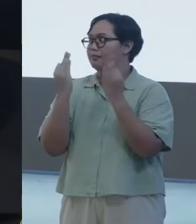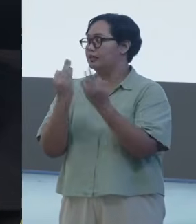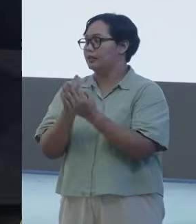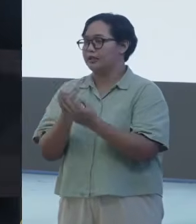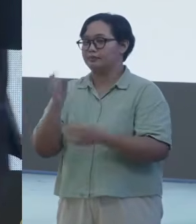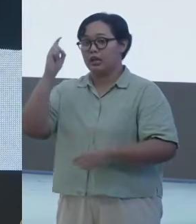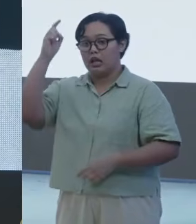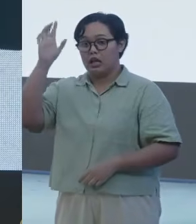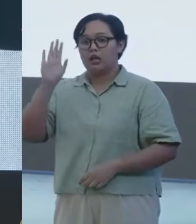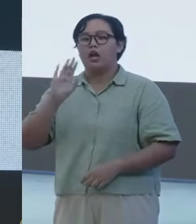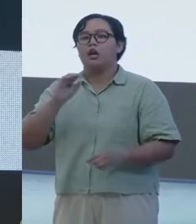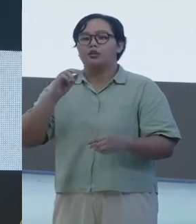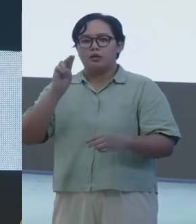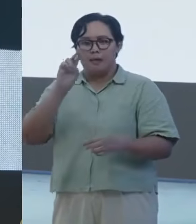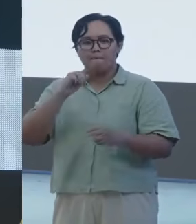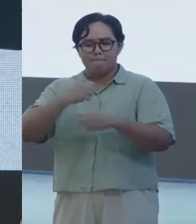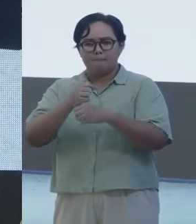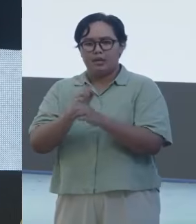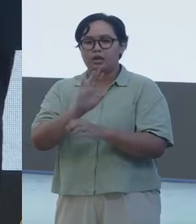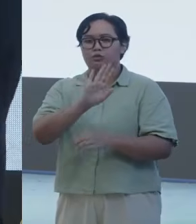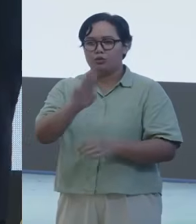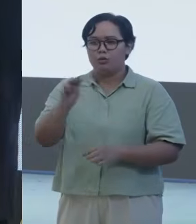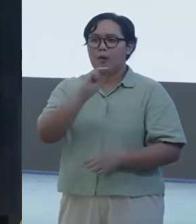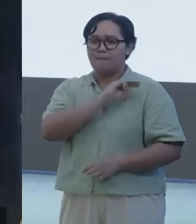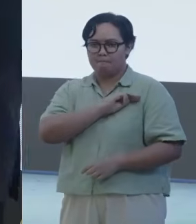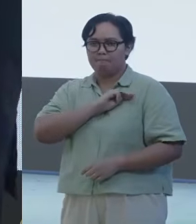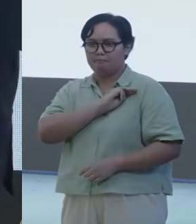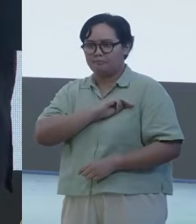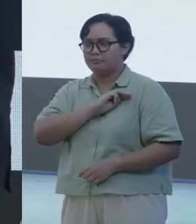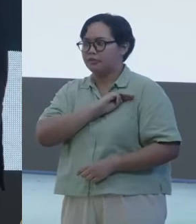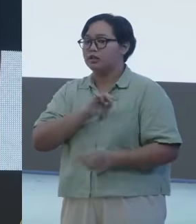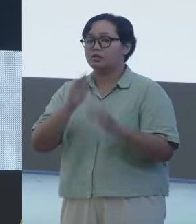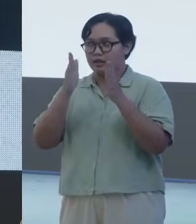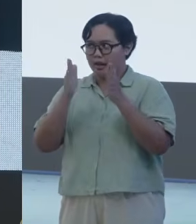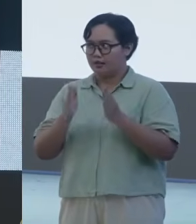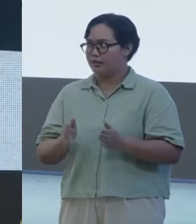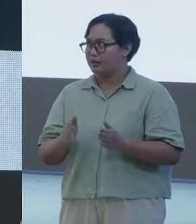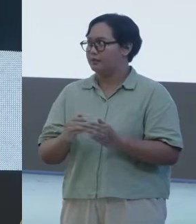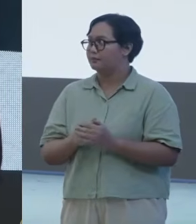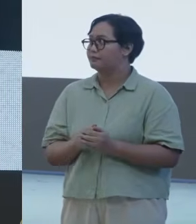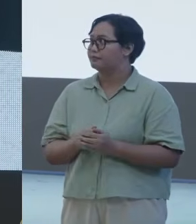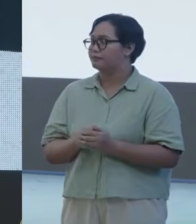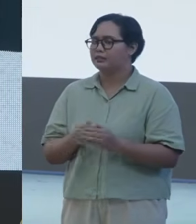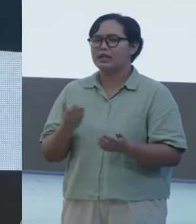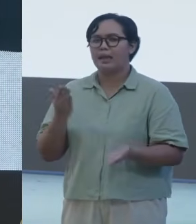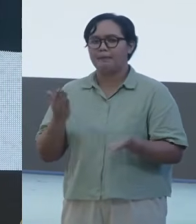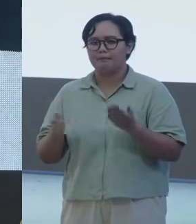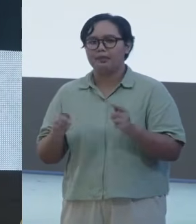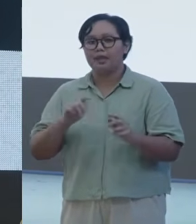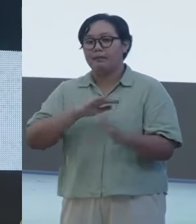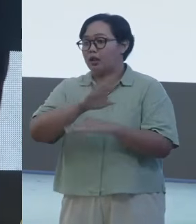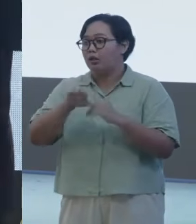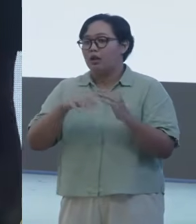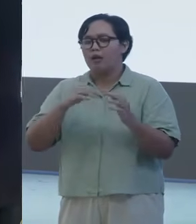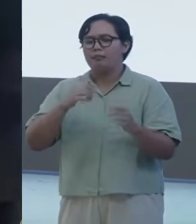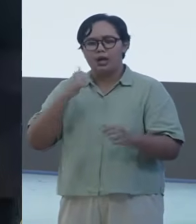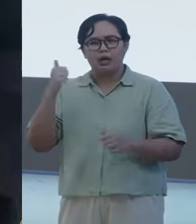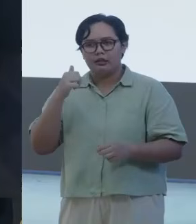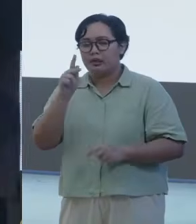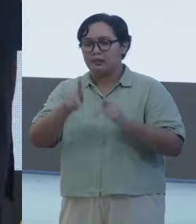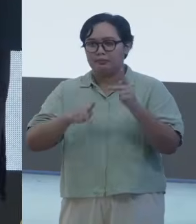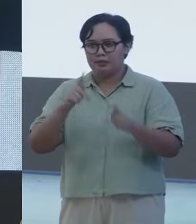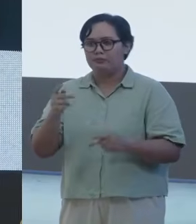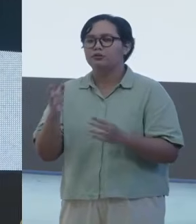field at yung mission field na yon, maraming elect at baka ang hinihintay lang nila ay marinig ang